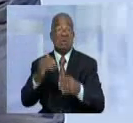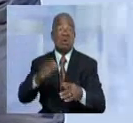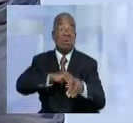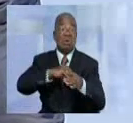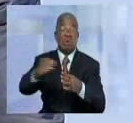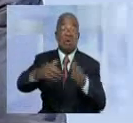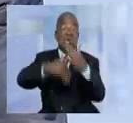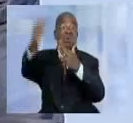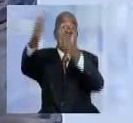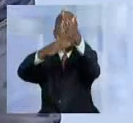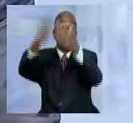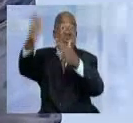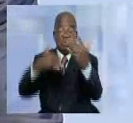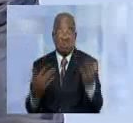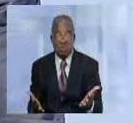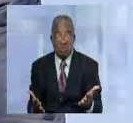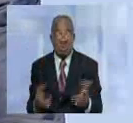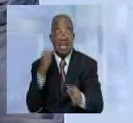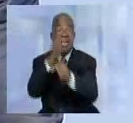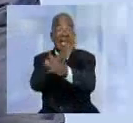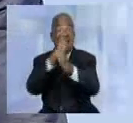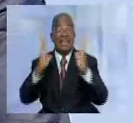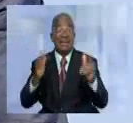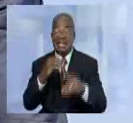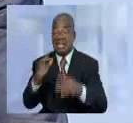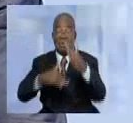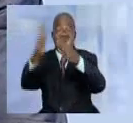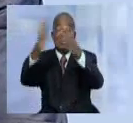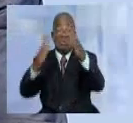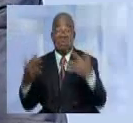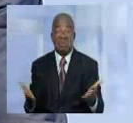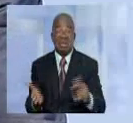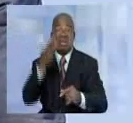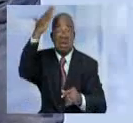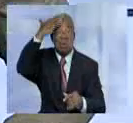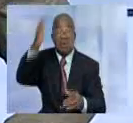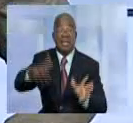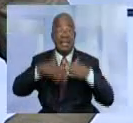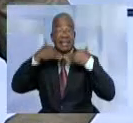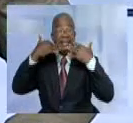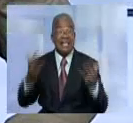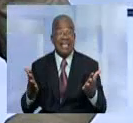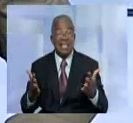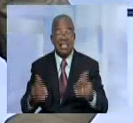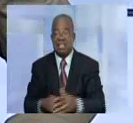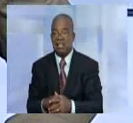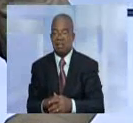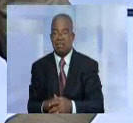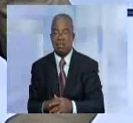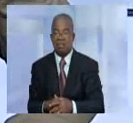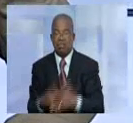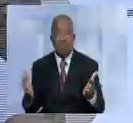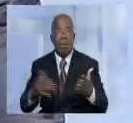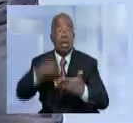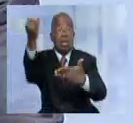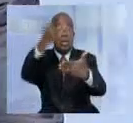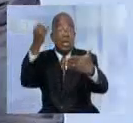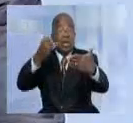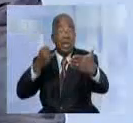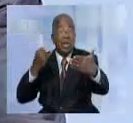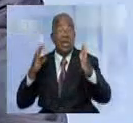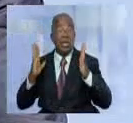savez, le secteur du bâtiment, il est très complexe. Il y a plusieurs corps de métier. Le premier intervenant, c'est l'architecte.